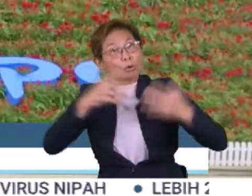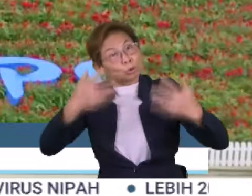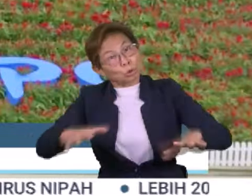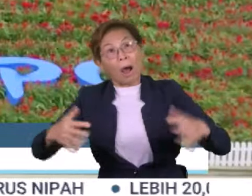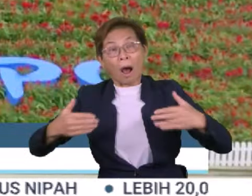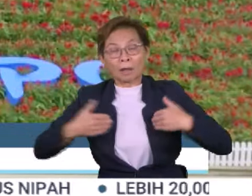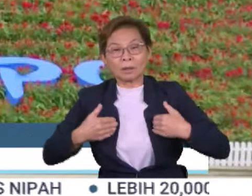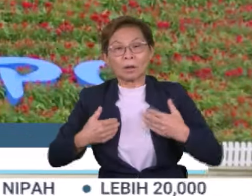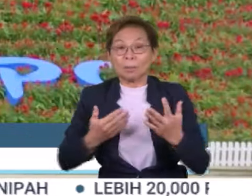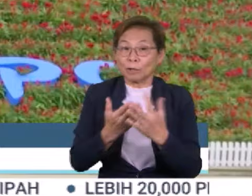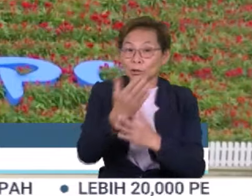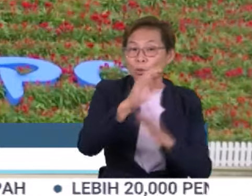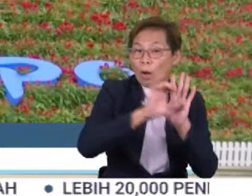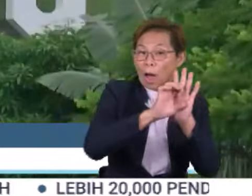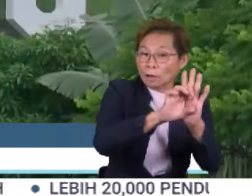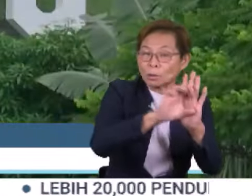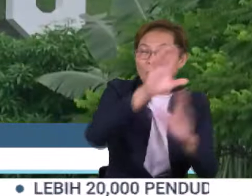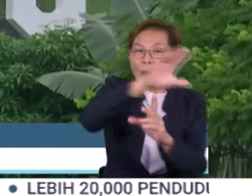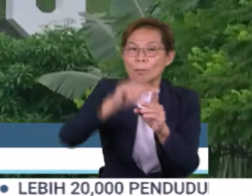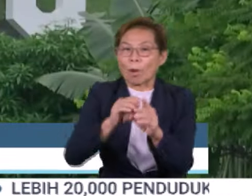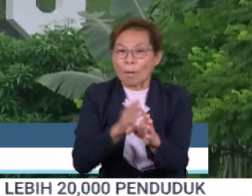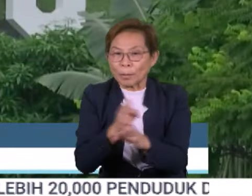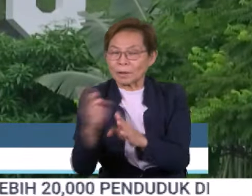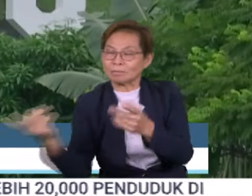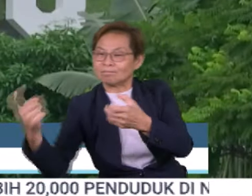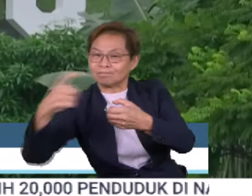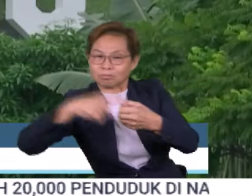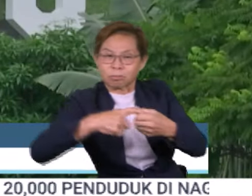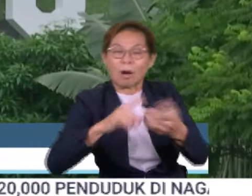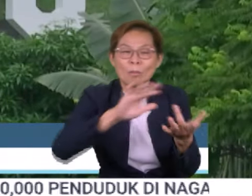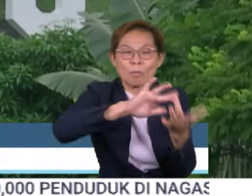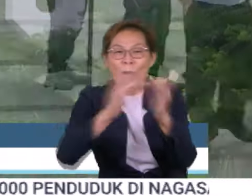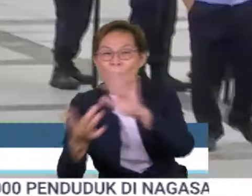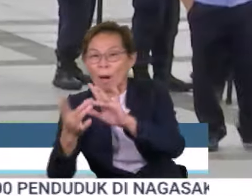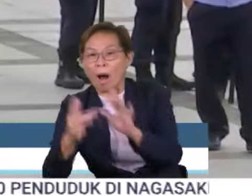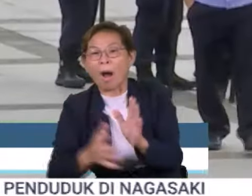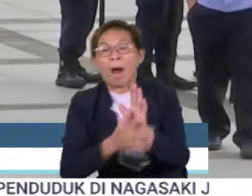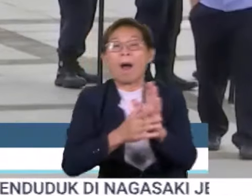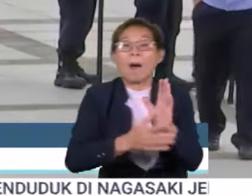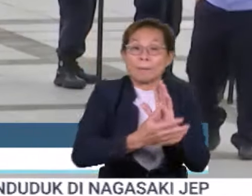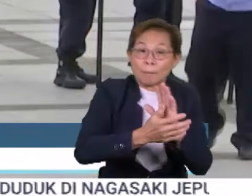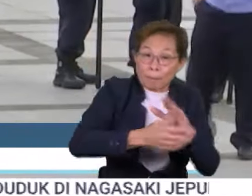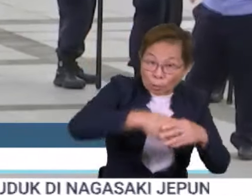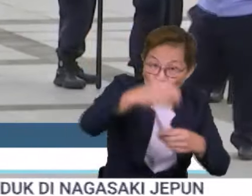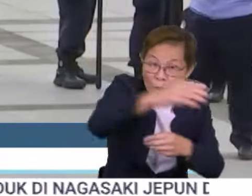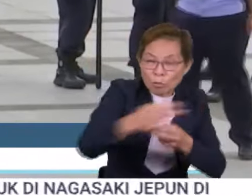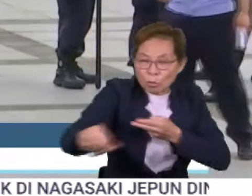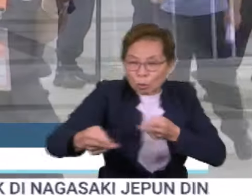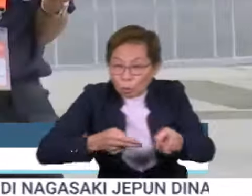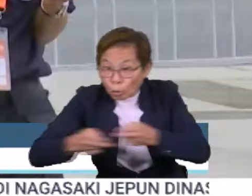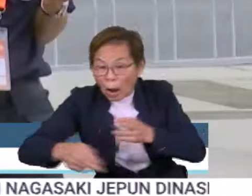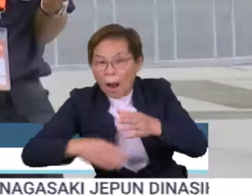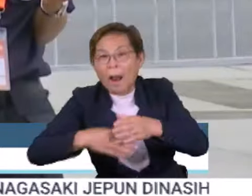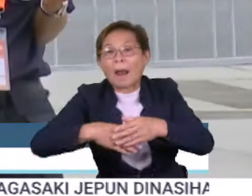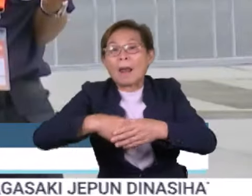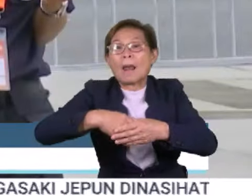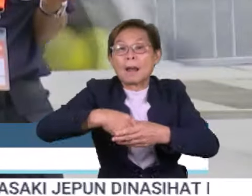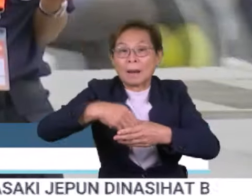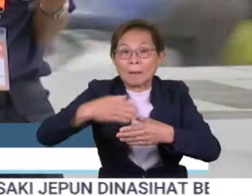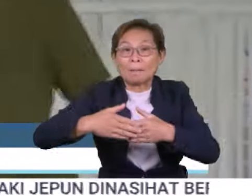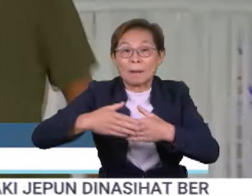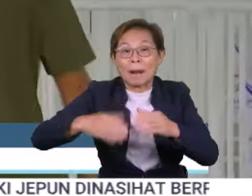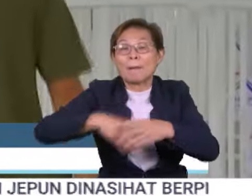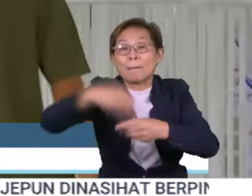diadakan menerusi KExpo melibatkan bidang kesaling hubungan, kapasiti pengeluaran, urusan-urusan pelepasan kastam dan